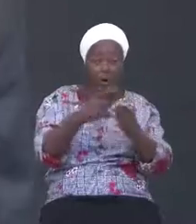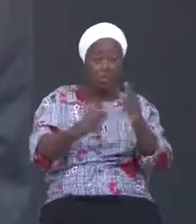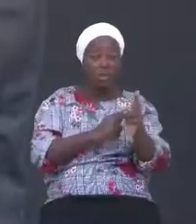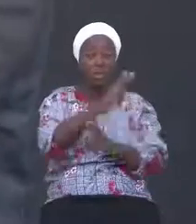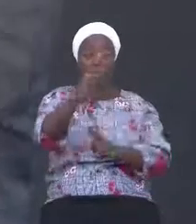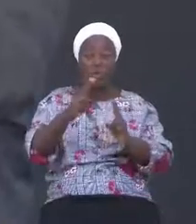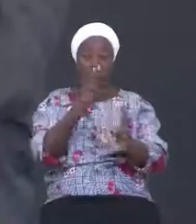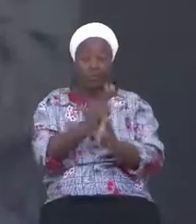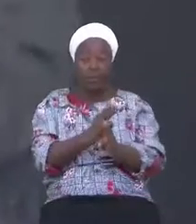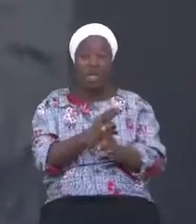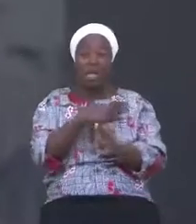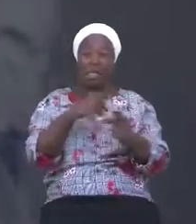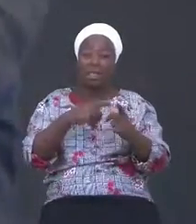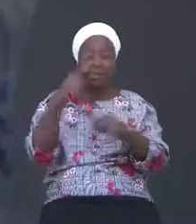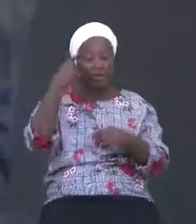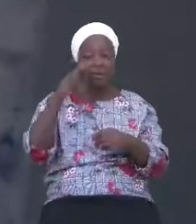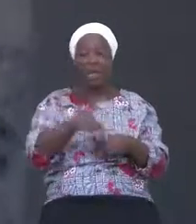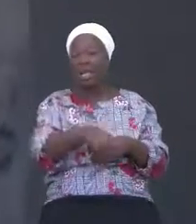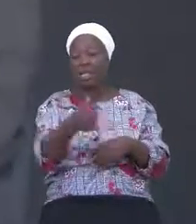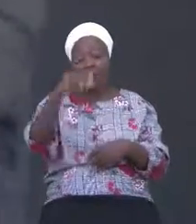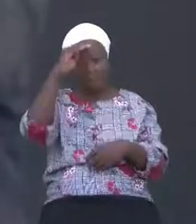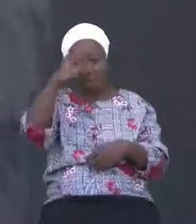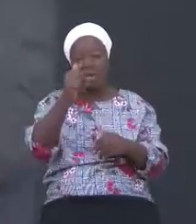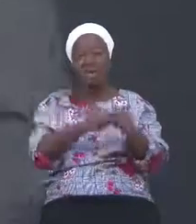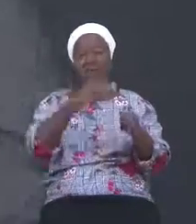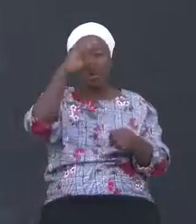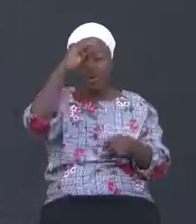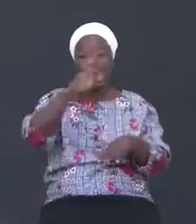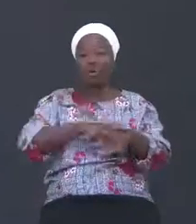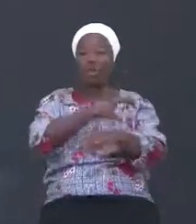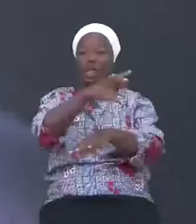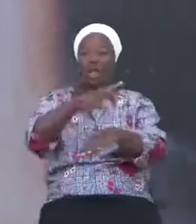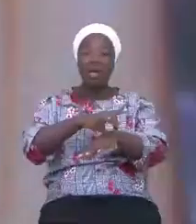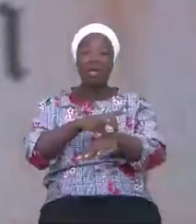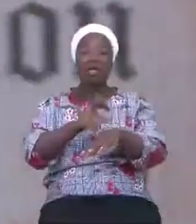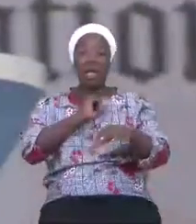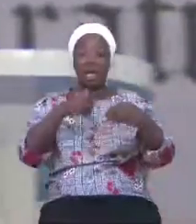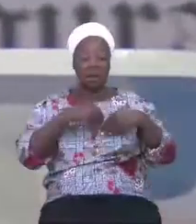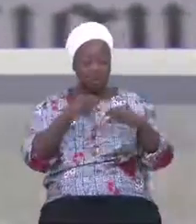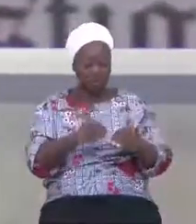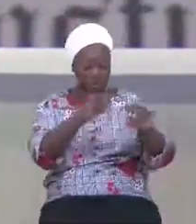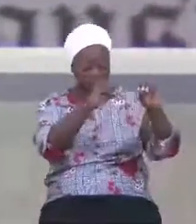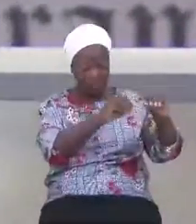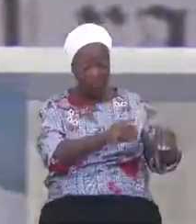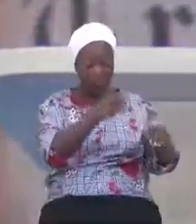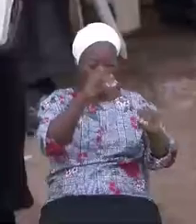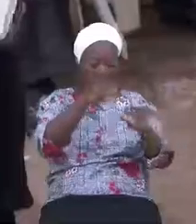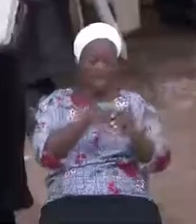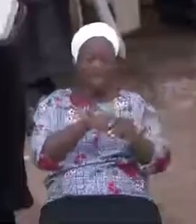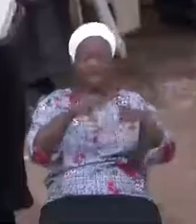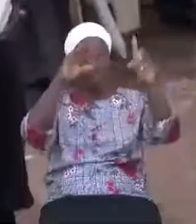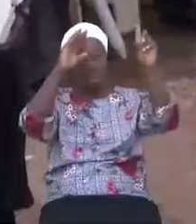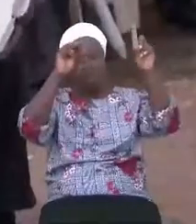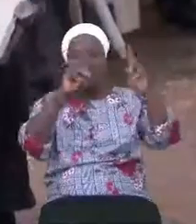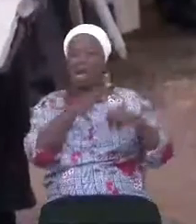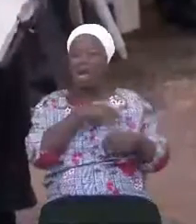le message que j'ai entendu de tous les hommes sur terre. Je mets en lui,